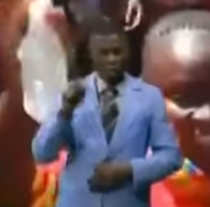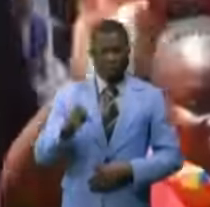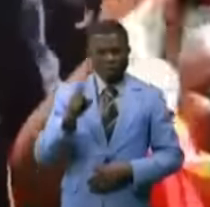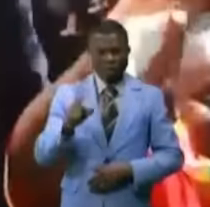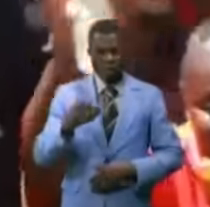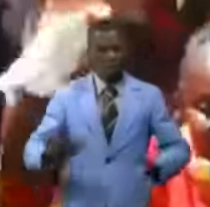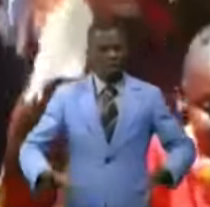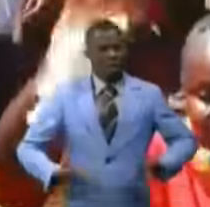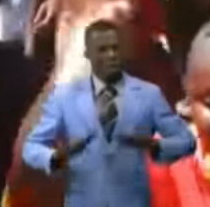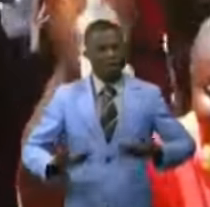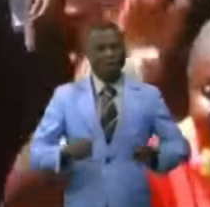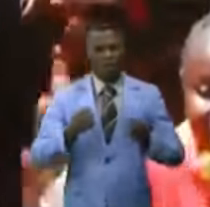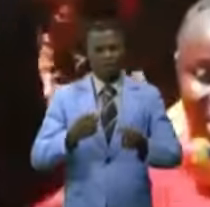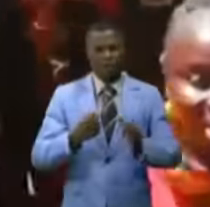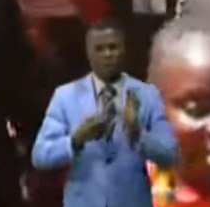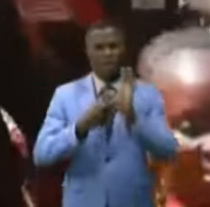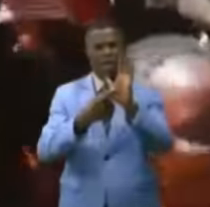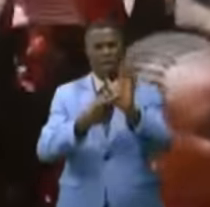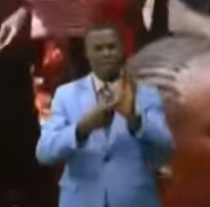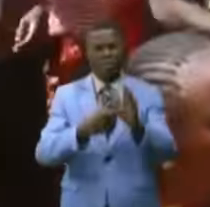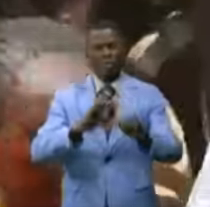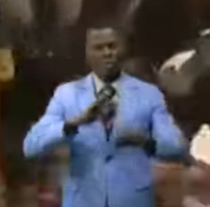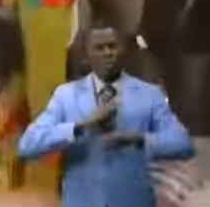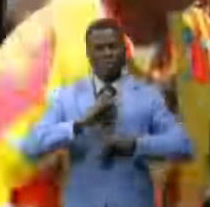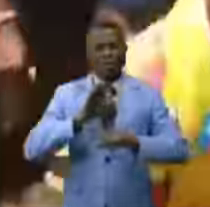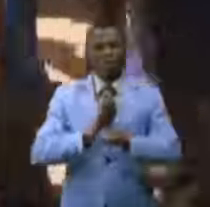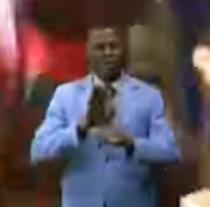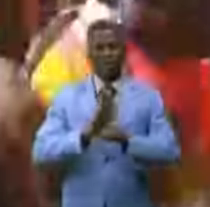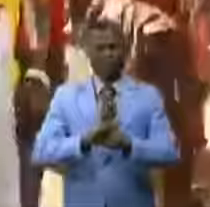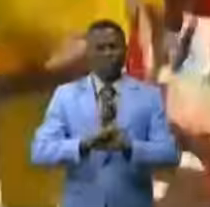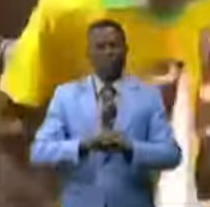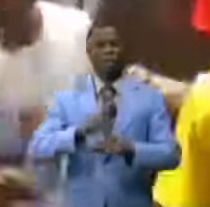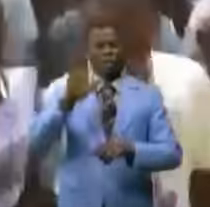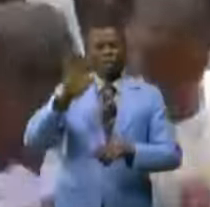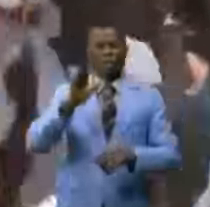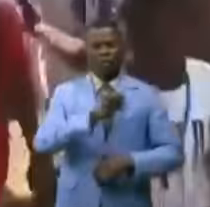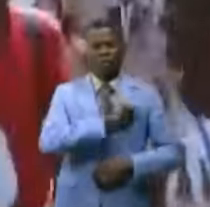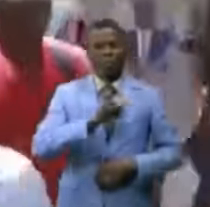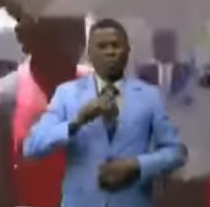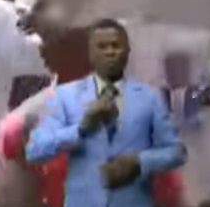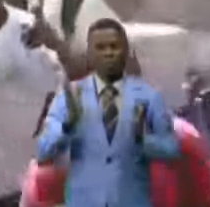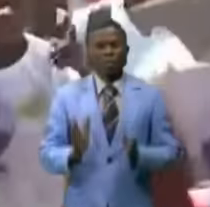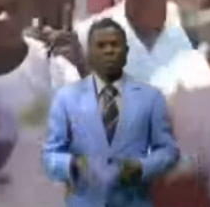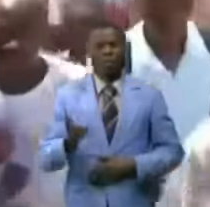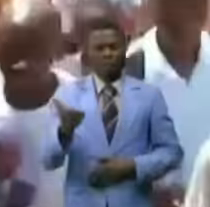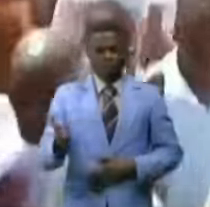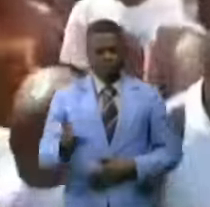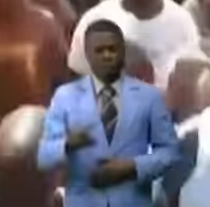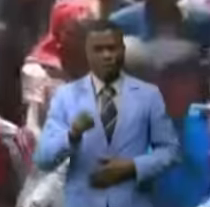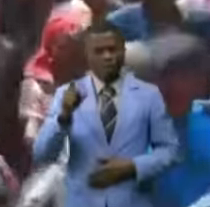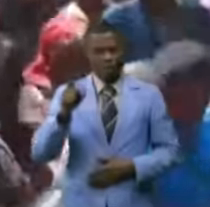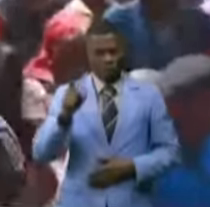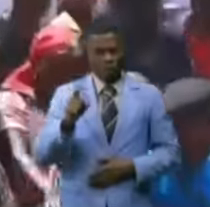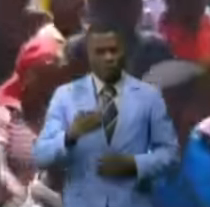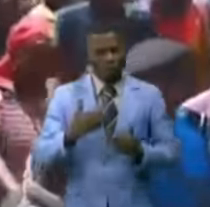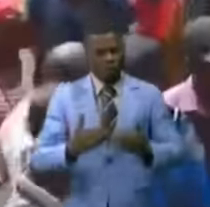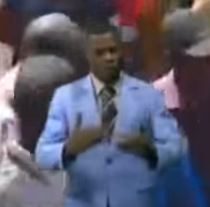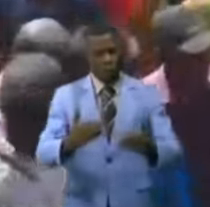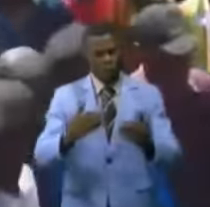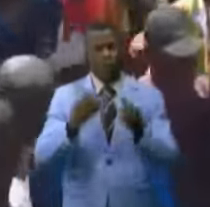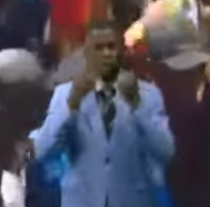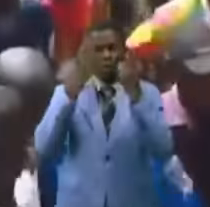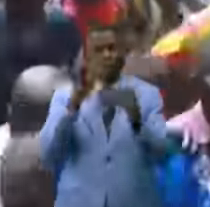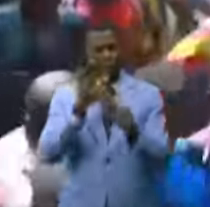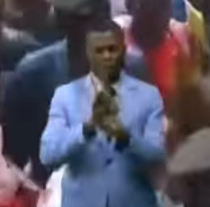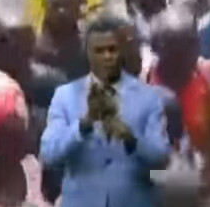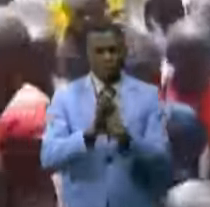très heureuse, a exprimé sa grande satisfaction au fils du terroir Aimé Patience Mangiadi, lui qui ne cesse de surprendre par